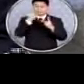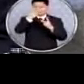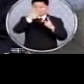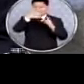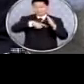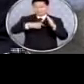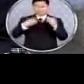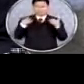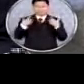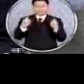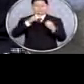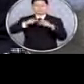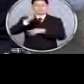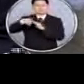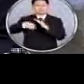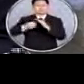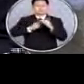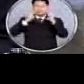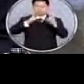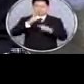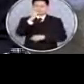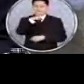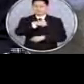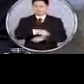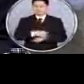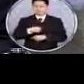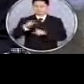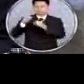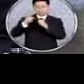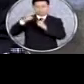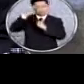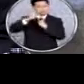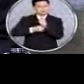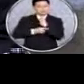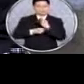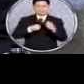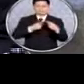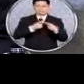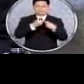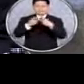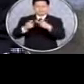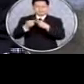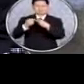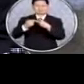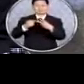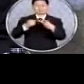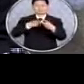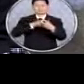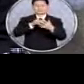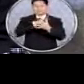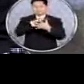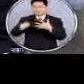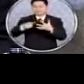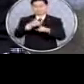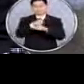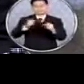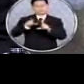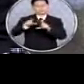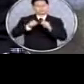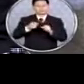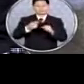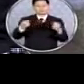个时候我就不能站到第一线了。我是一个遵守宪法的总统，所谓第一线、第二线，我一贯的用这种方式来处理，并